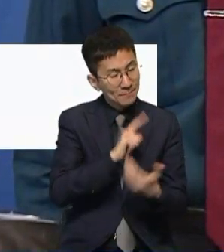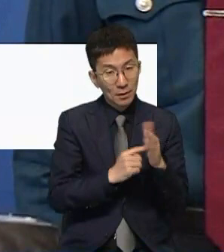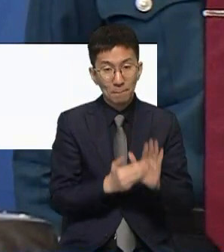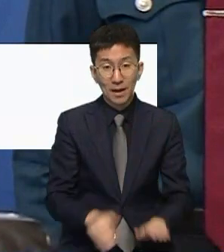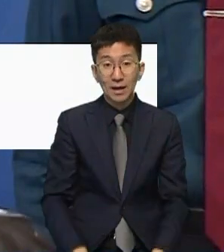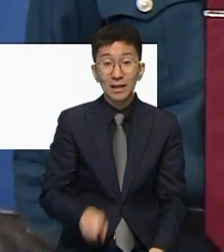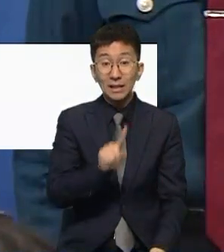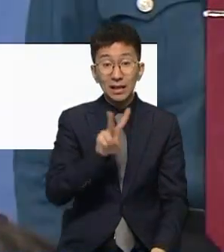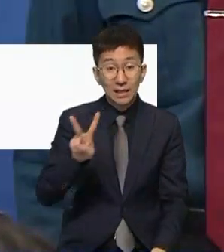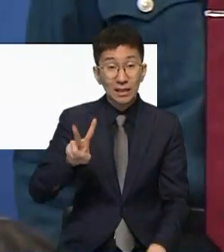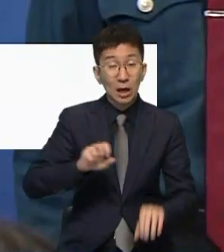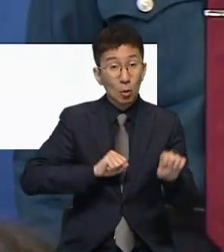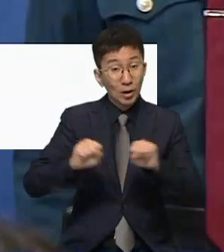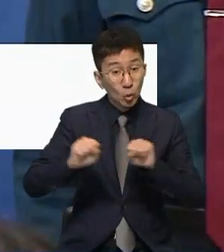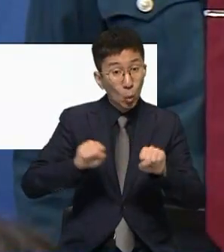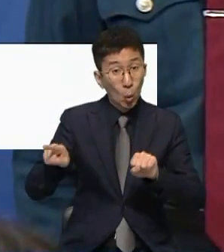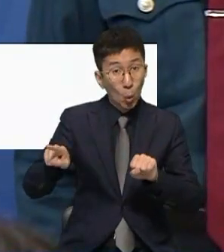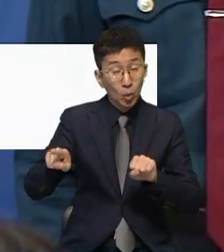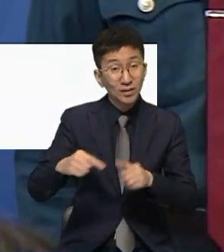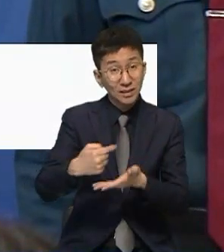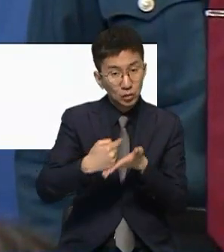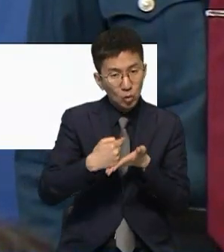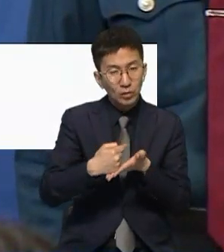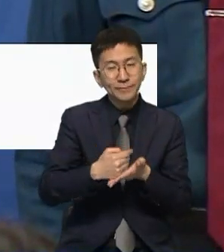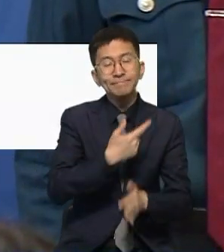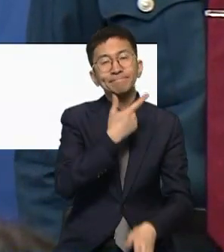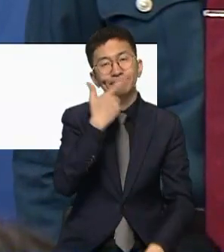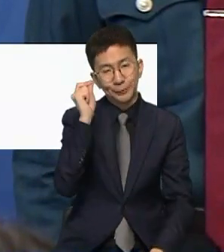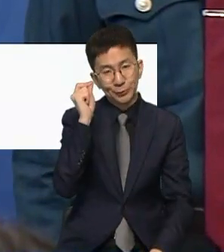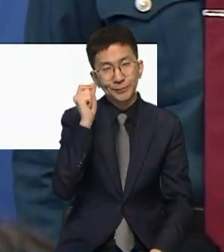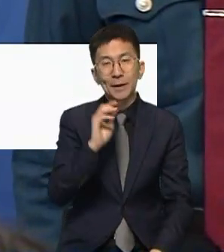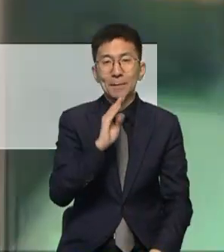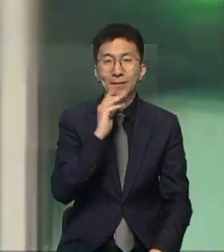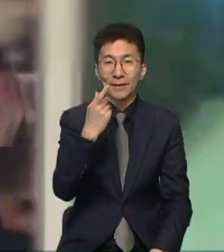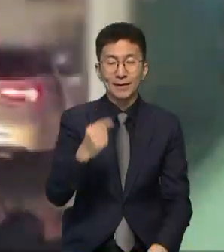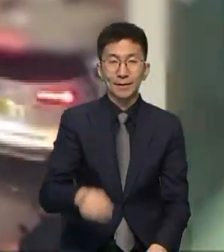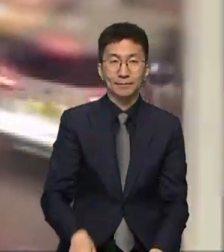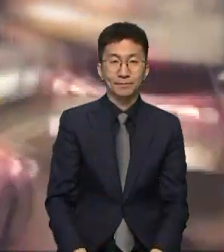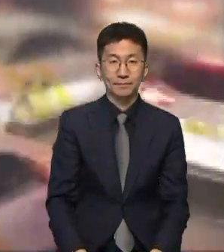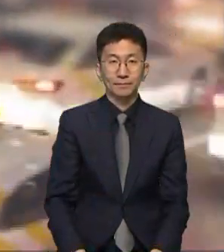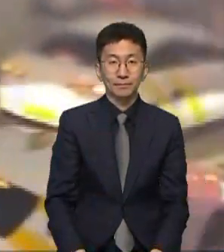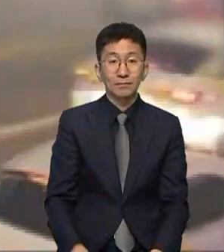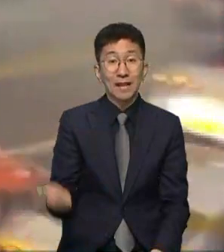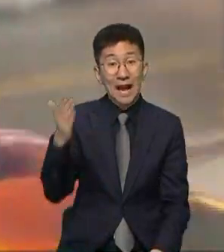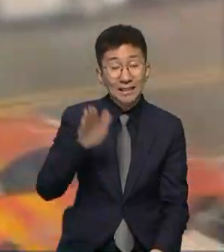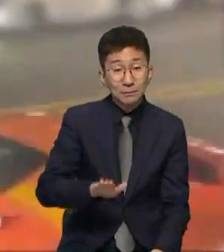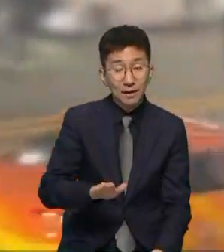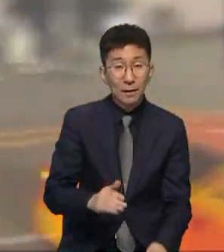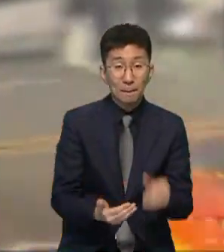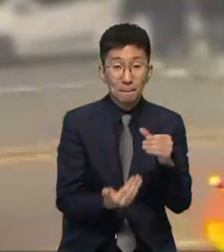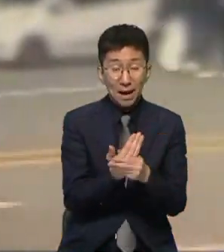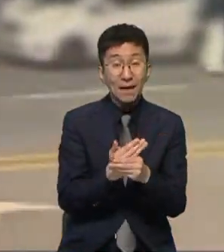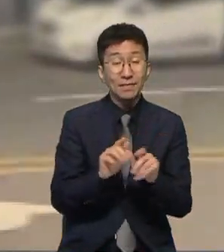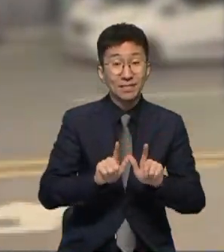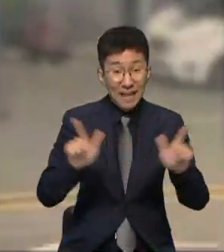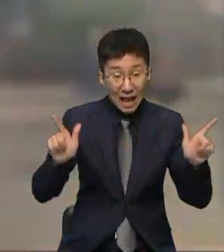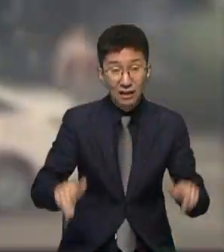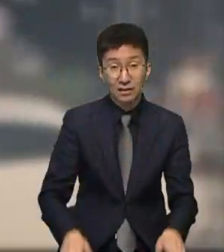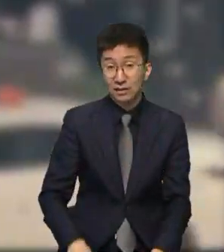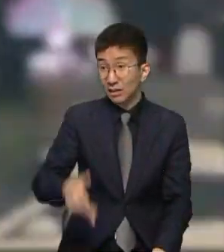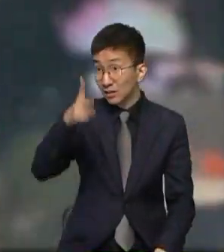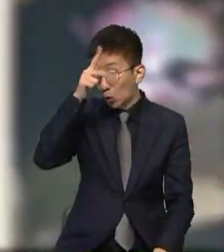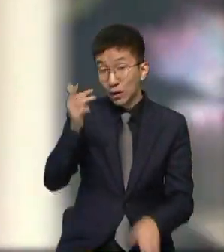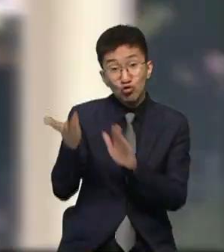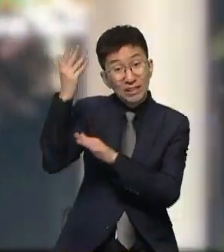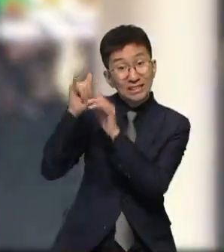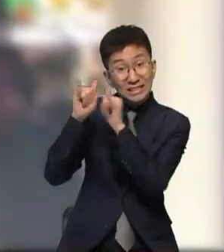현장의 대응은 미흡했다는 판단을 했습니다. 하지만 참사 당일 경찰 지휘부가 사건